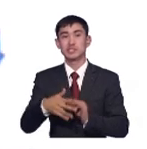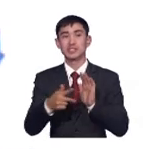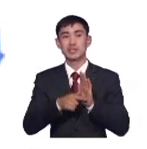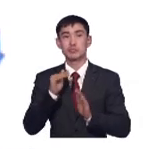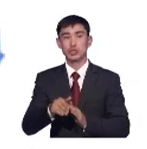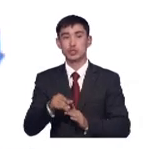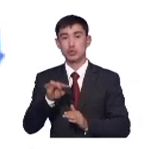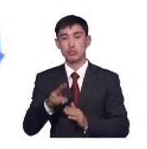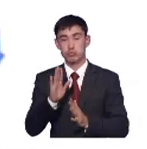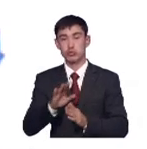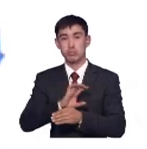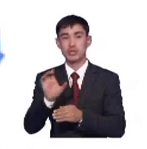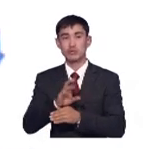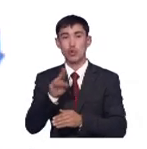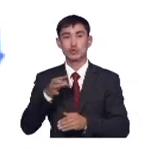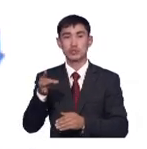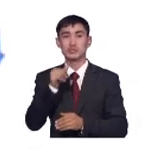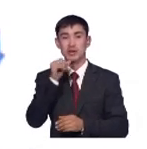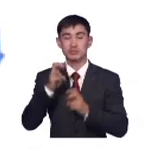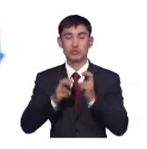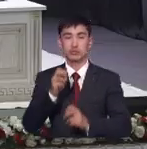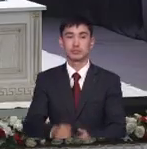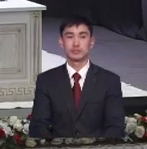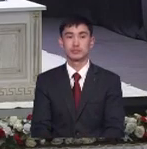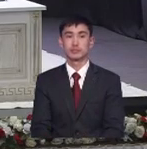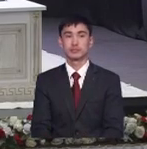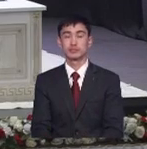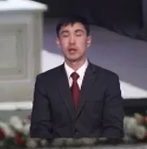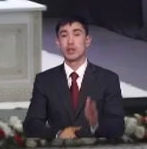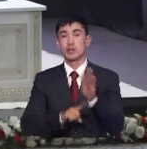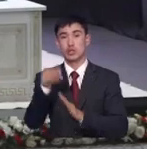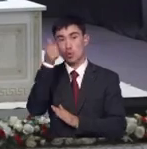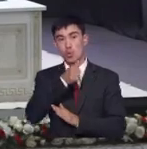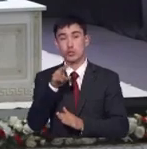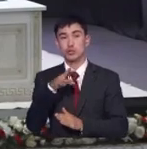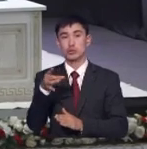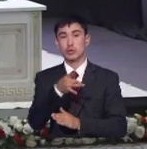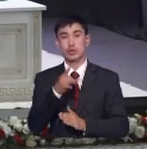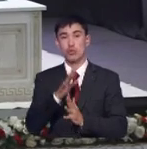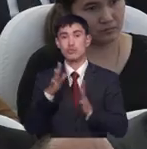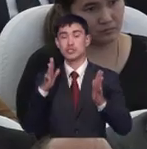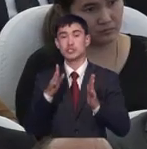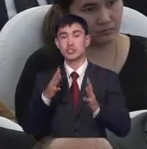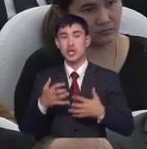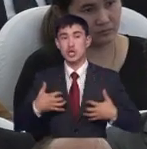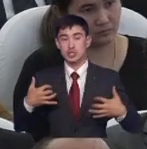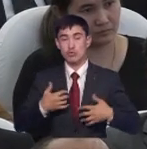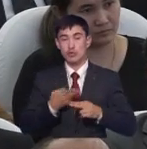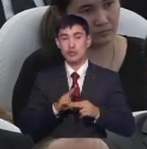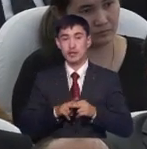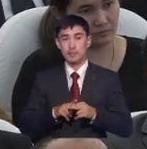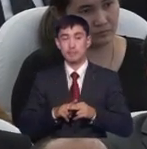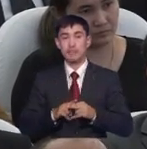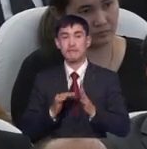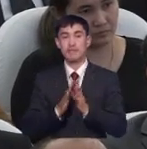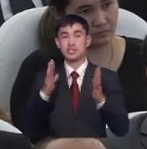7000 тонн будет произведено куксу Ским сахарным заводом с начала года в куксу районе увеличилось поголовье скота а вместе с